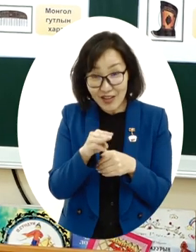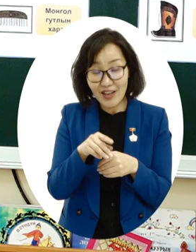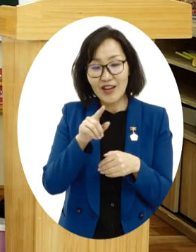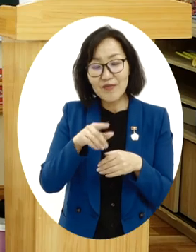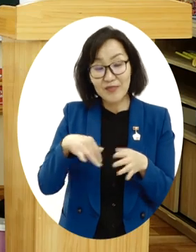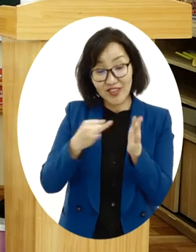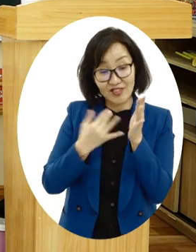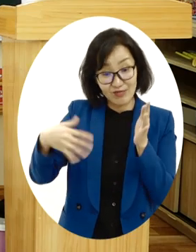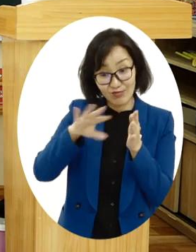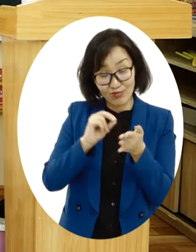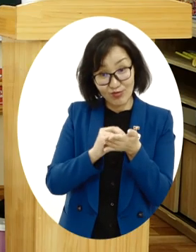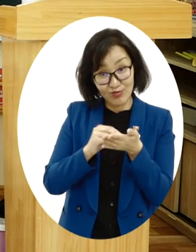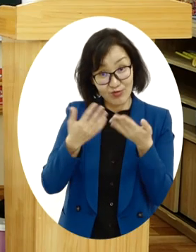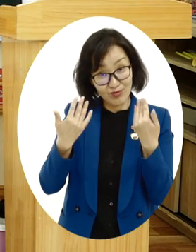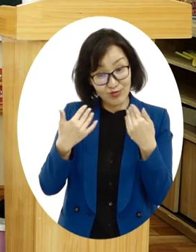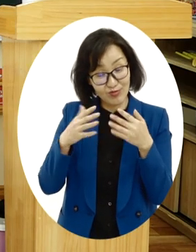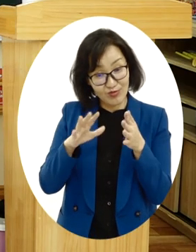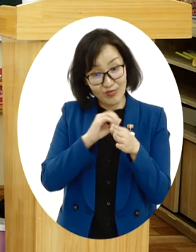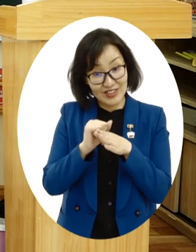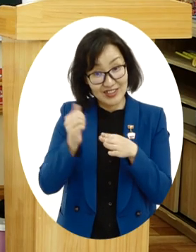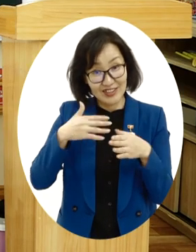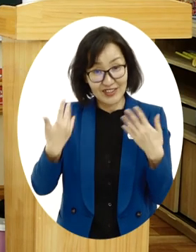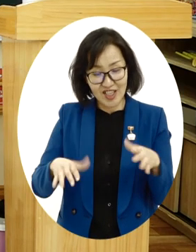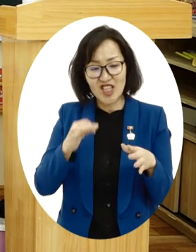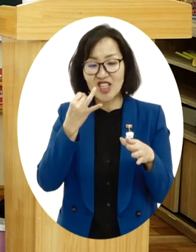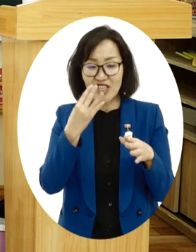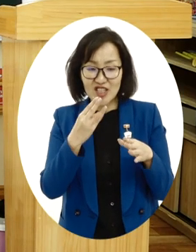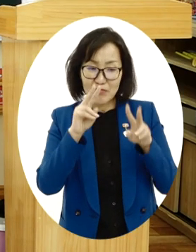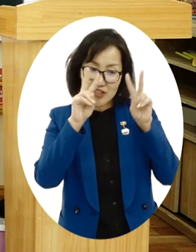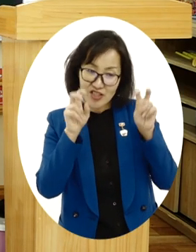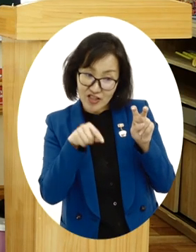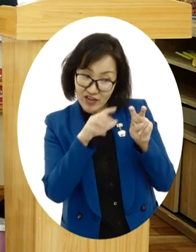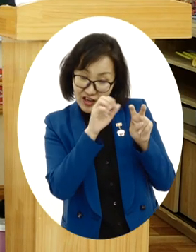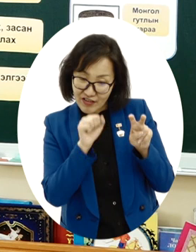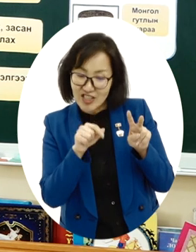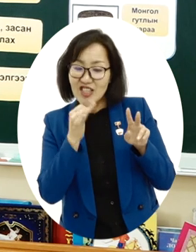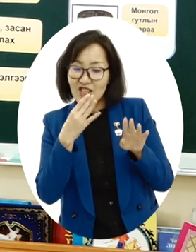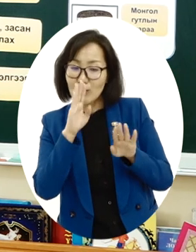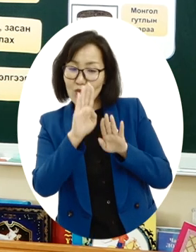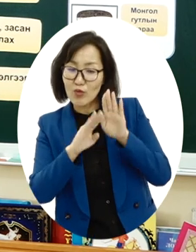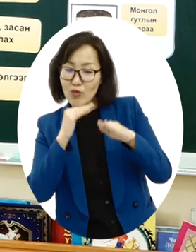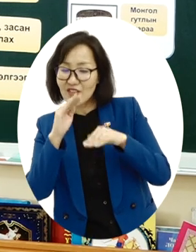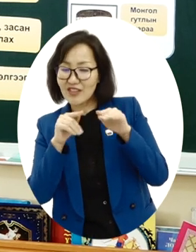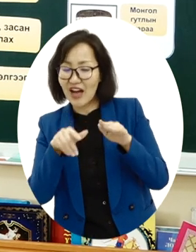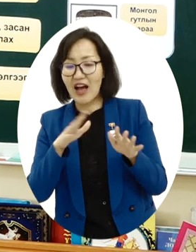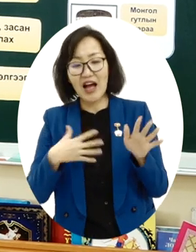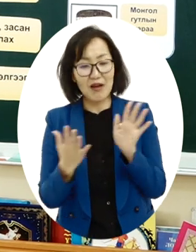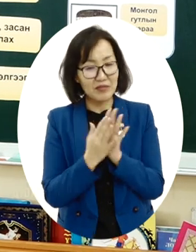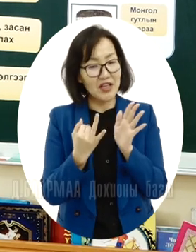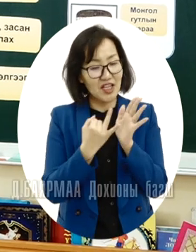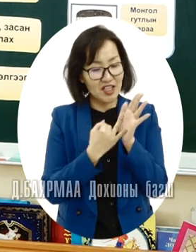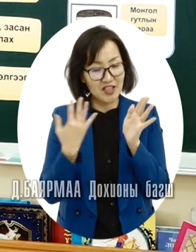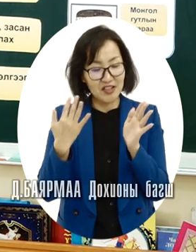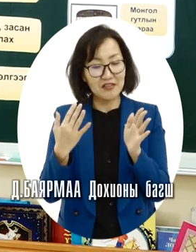энэ хичээлийг үтсний дараа бүгдээрээ ийм сэдвэр, ийм үе шатаар бүгдээрээ хамтдаа илтгэл тавих юм байна